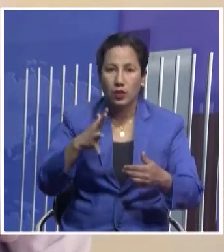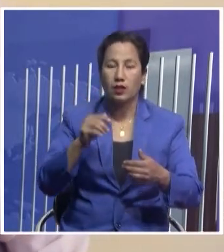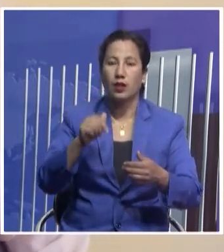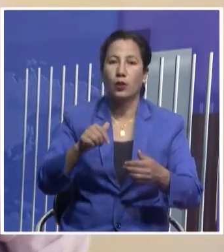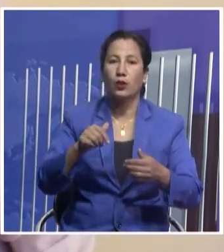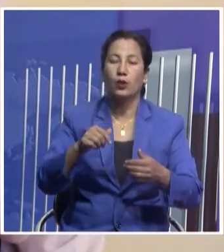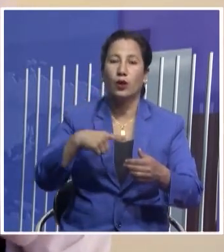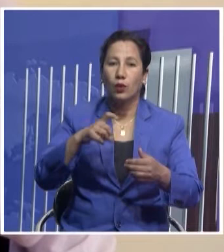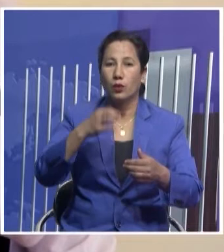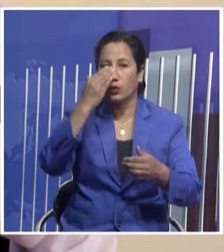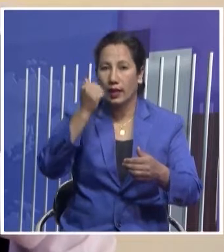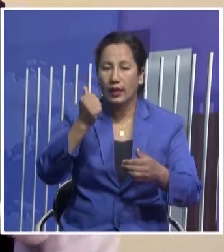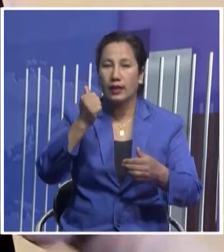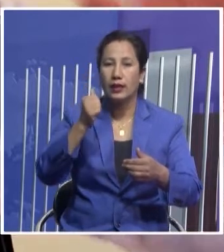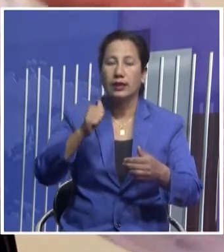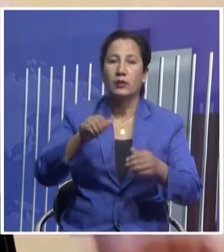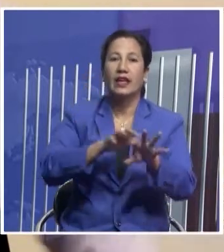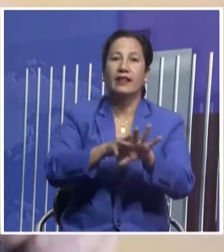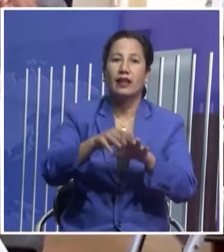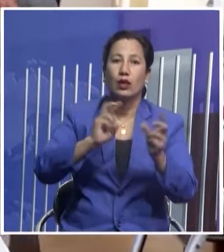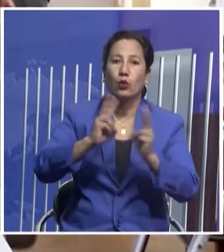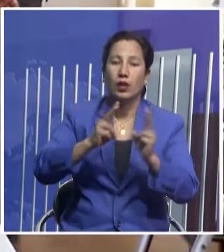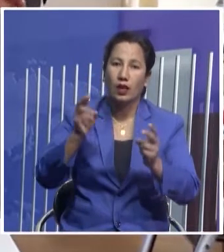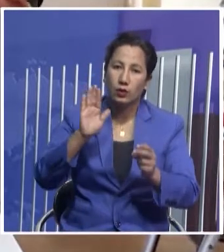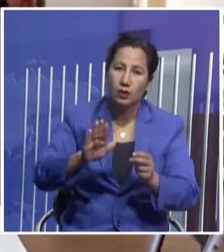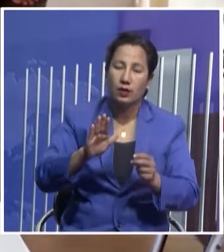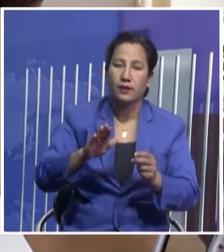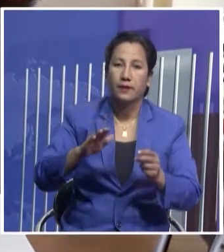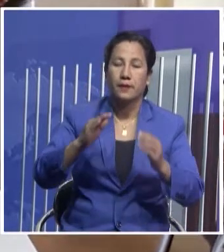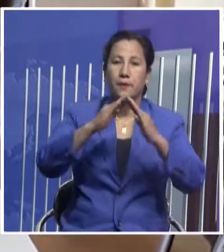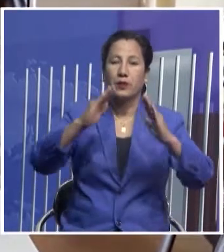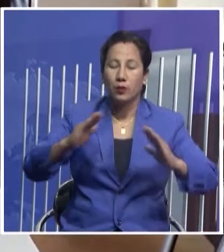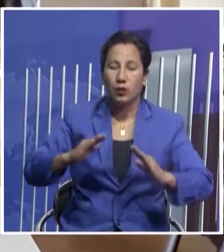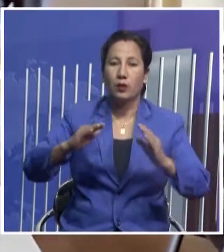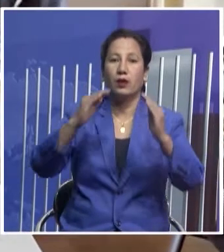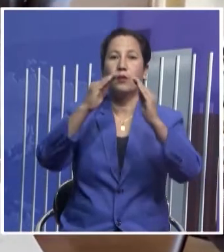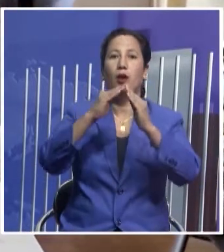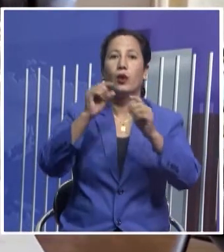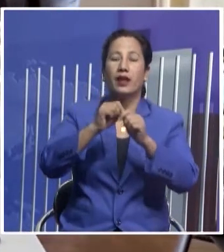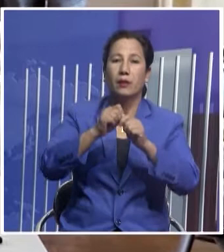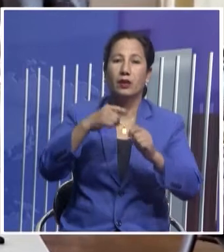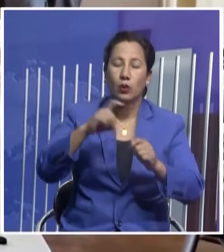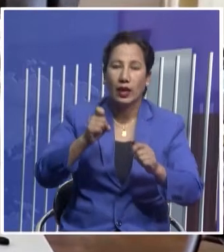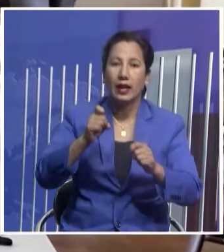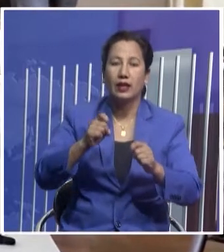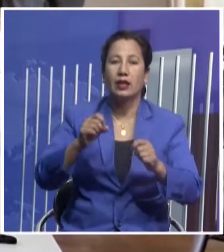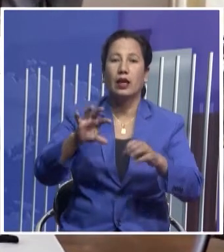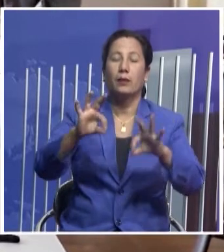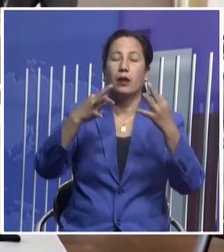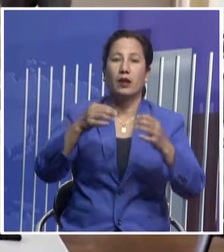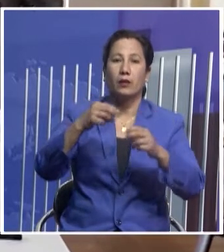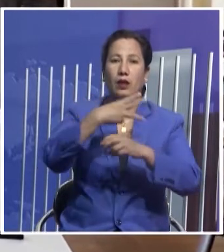यो नहुनुको कारण चाहिँ यसमा धेरै कुराहरू छन्। भूकम्प प्रतिरोधी भवन निर्माणको कामलाई प्रभावकारी बनाउन